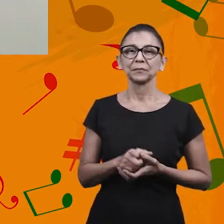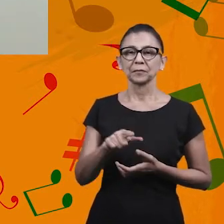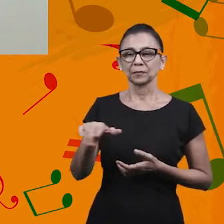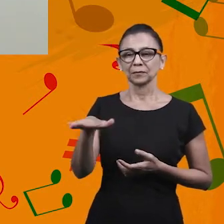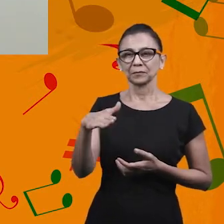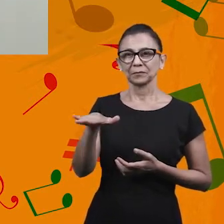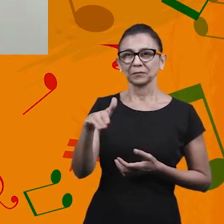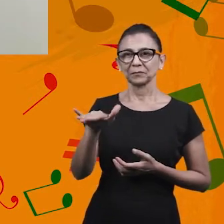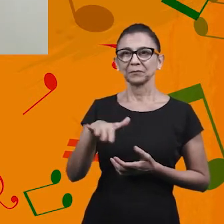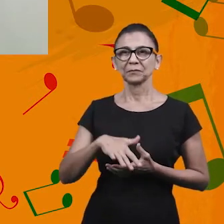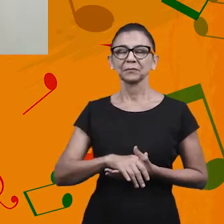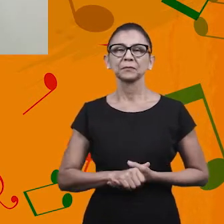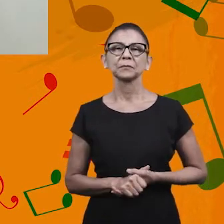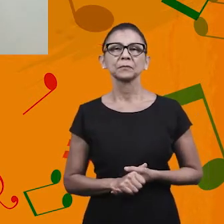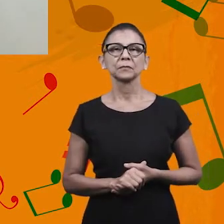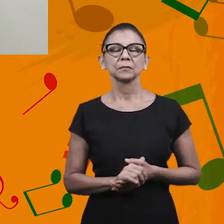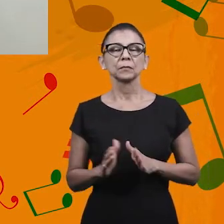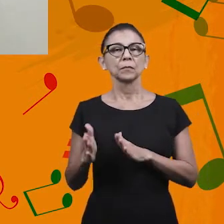Avec la pandémie,